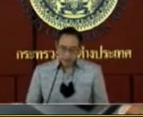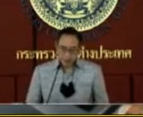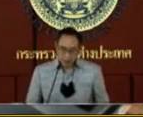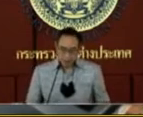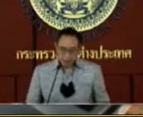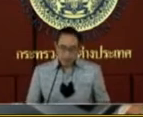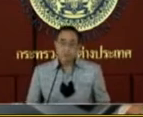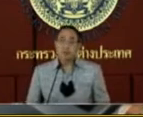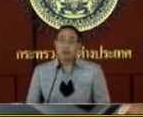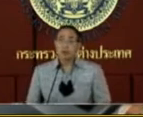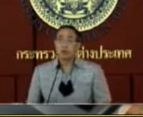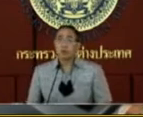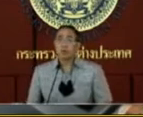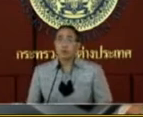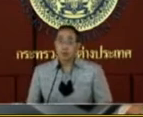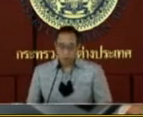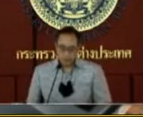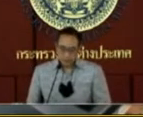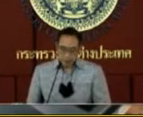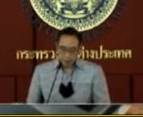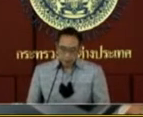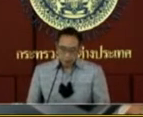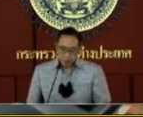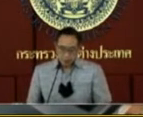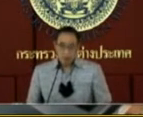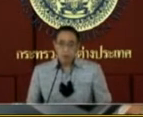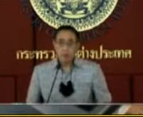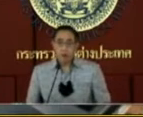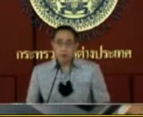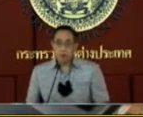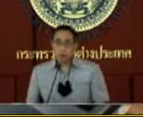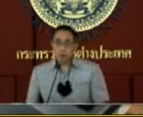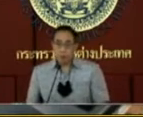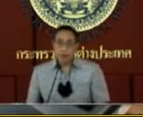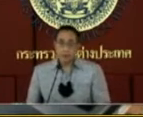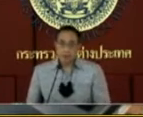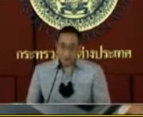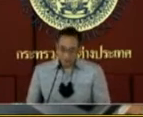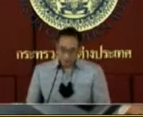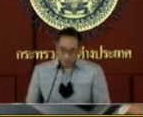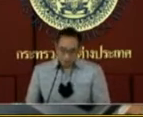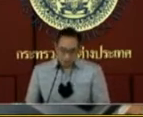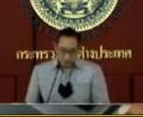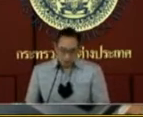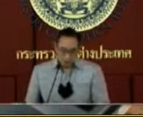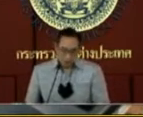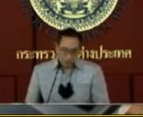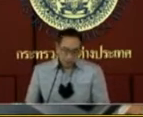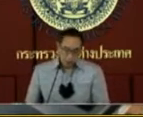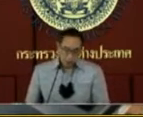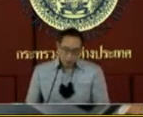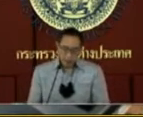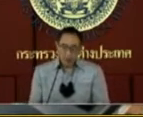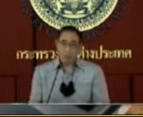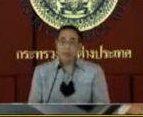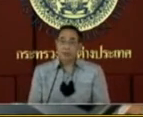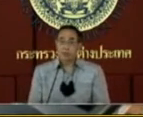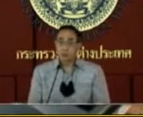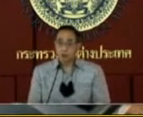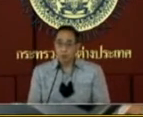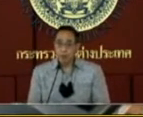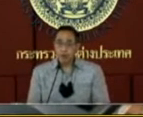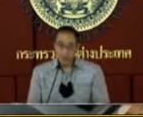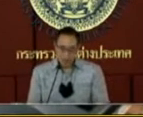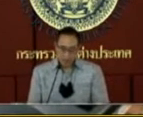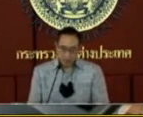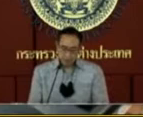สิทธิทางเศรษฐกิจนะครับสังคมและวัฒนธรรมโดยเฉพาะกลุ่มเปราะบางต่างๆและยังได้หยิบยกนโยบายหลักประกัน